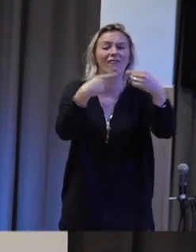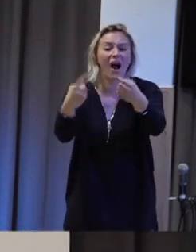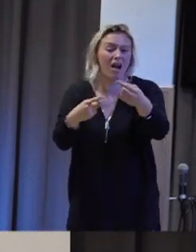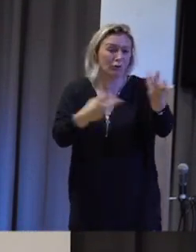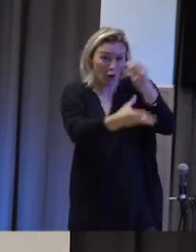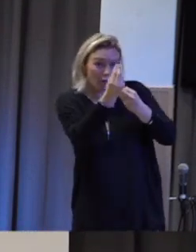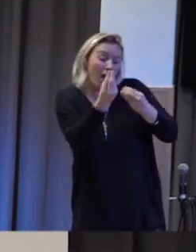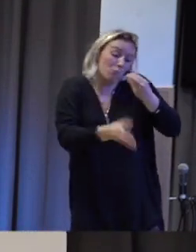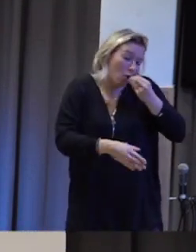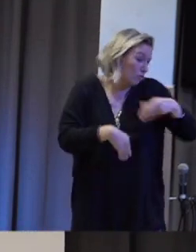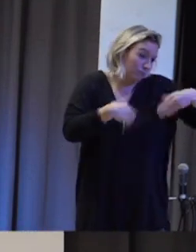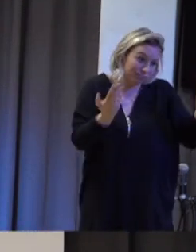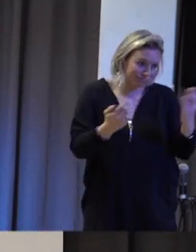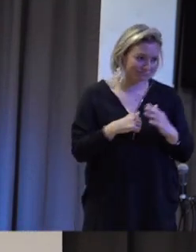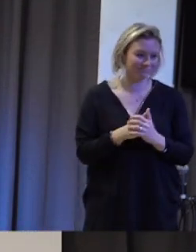donner.